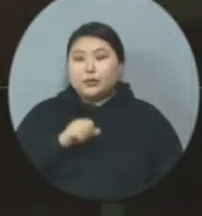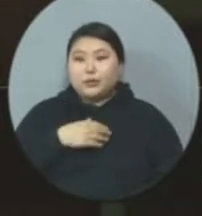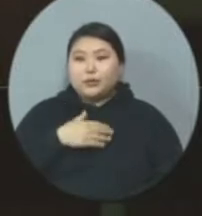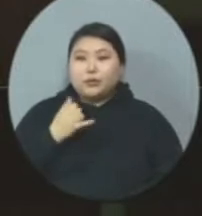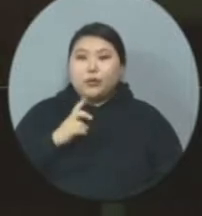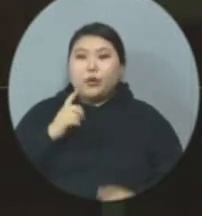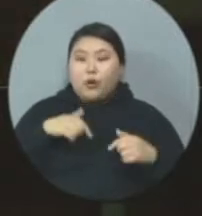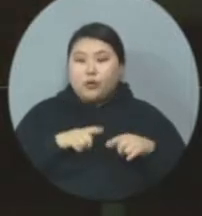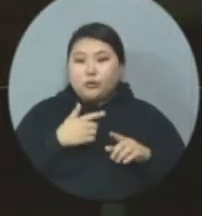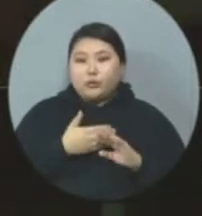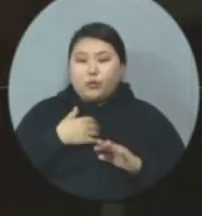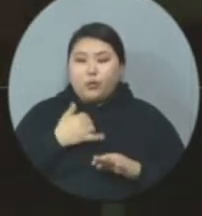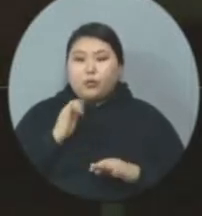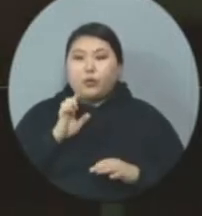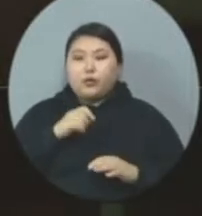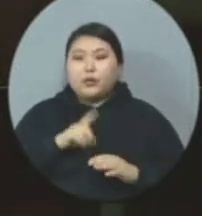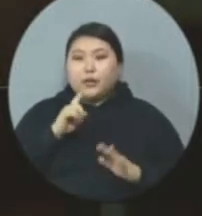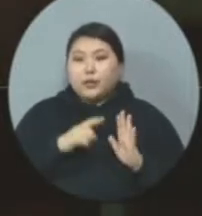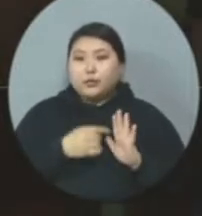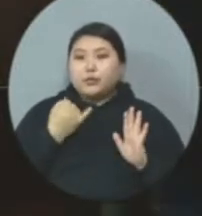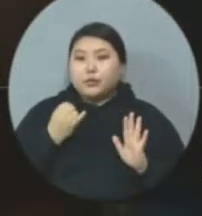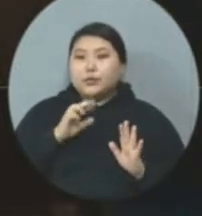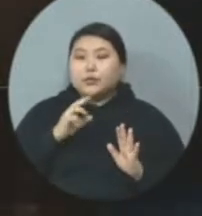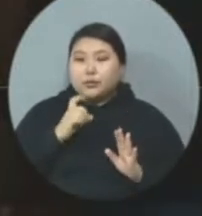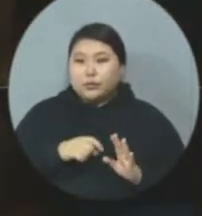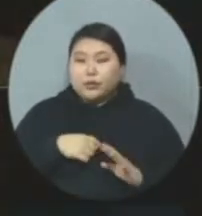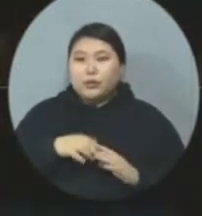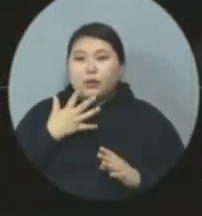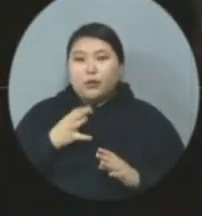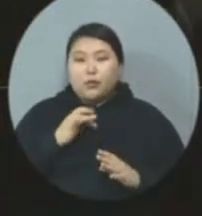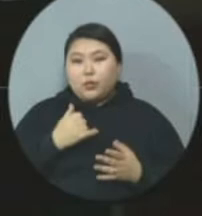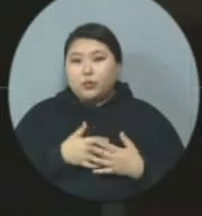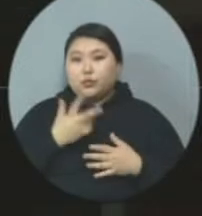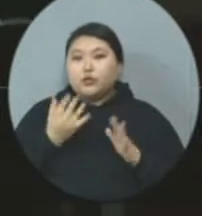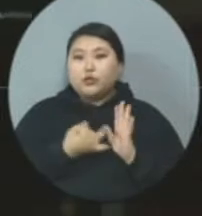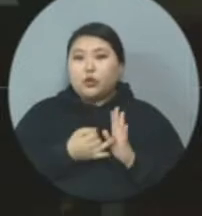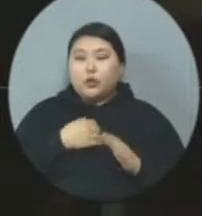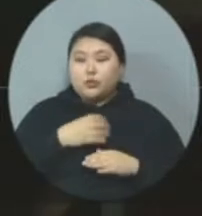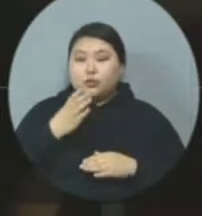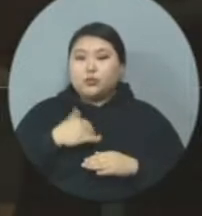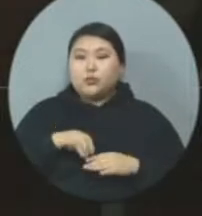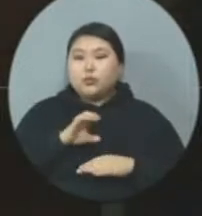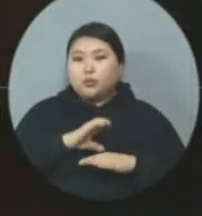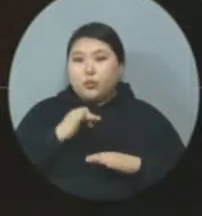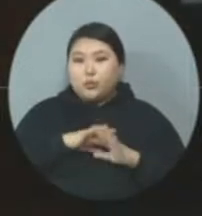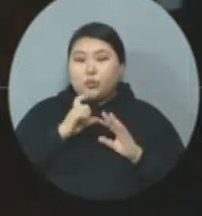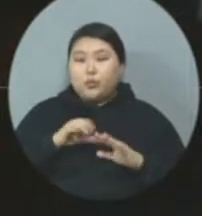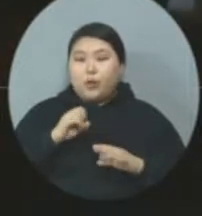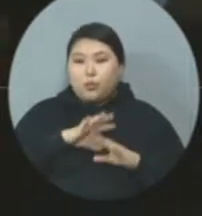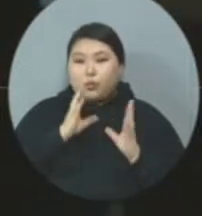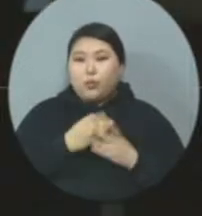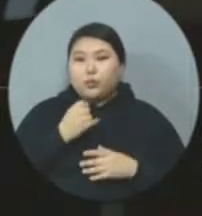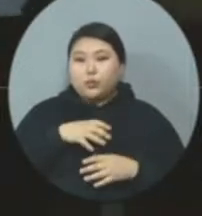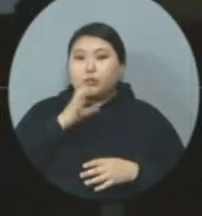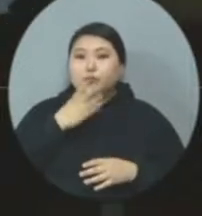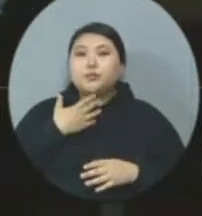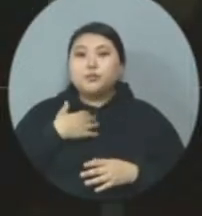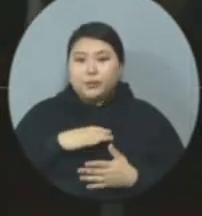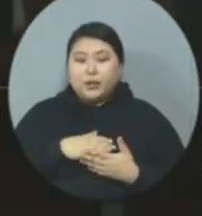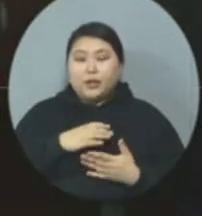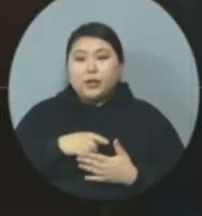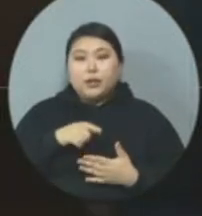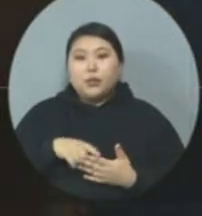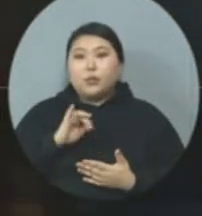өнөөдөр Улаанбаатар дээр 1.6 сая хүн, 5 аймгийн 37 сумын хүн мал бүгд ундалж байна. А энэ ус маань